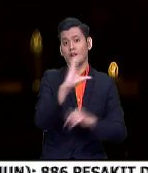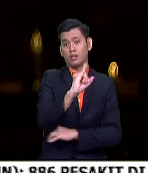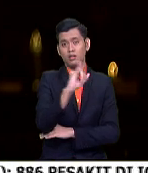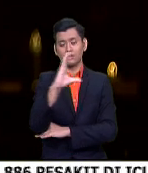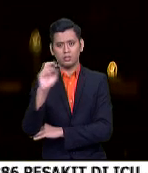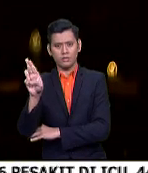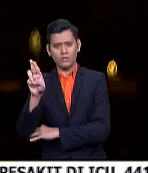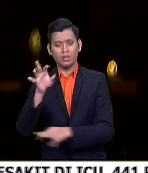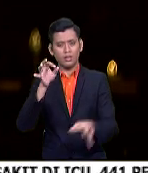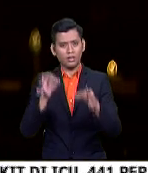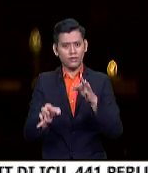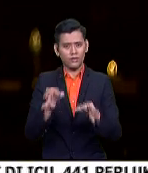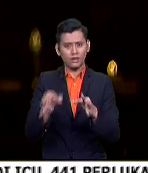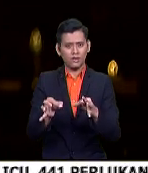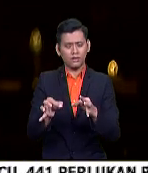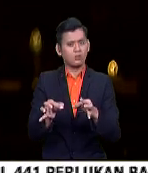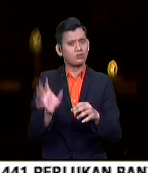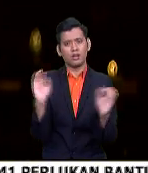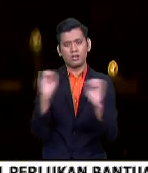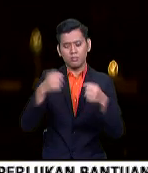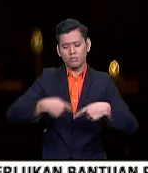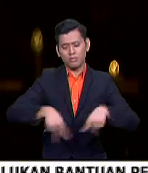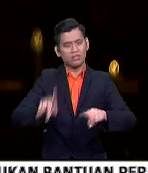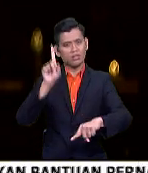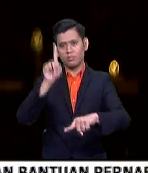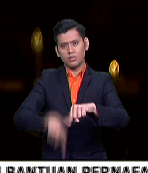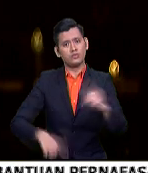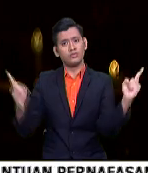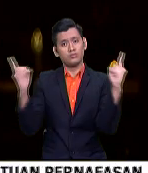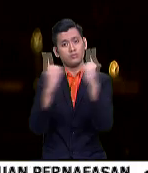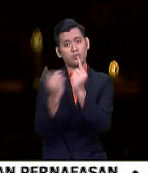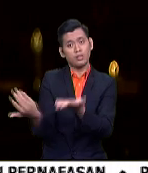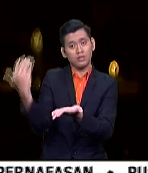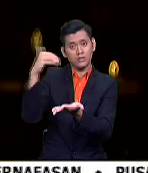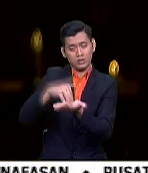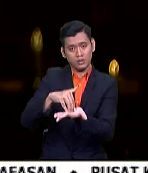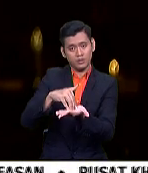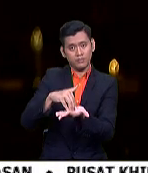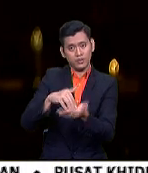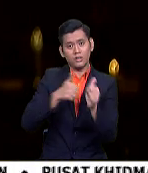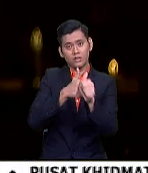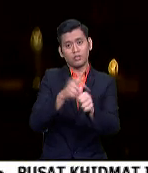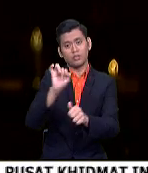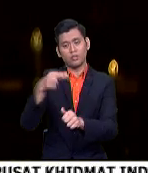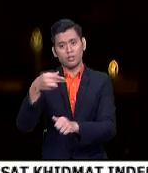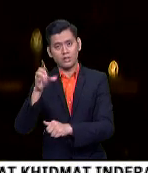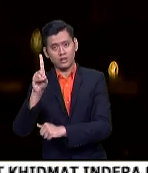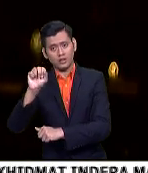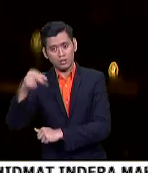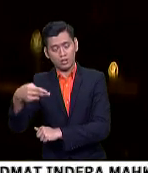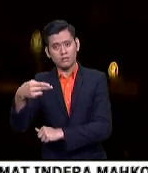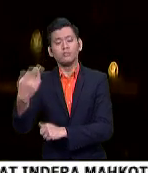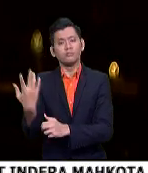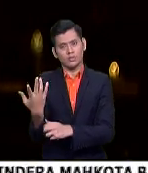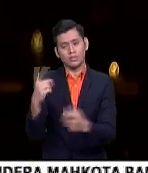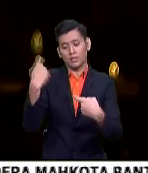sebaliknya, ikuti pengalaman wartawan Syuhada Hashim yang mengikuti sesi pemulihan spiritual waris dan